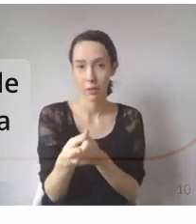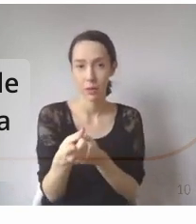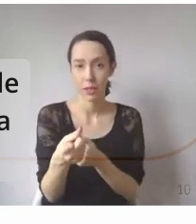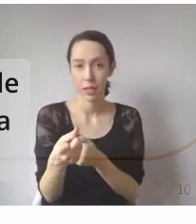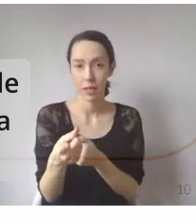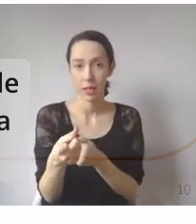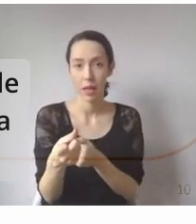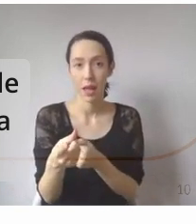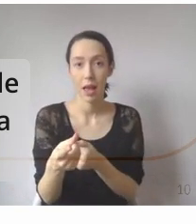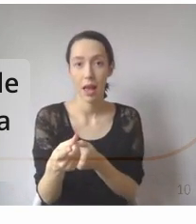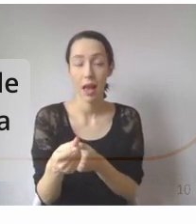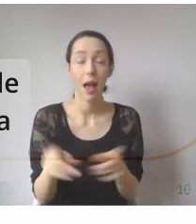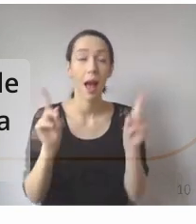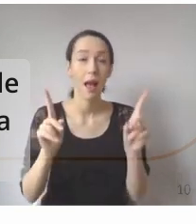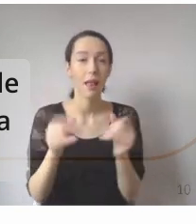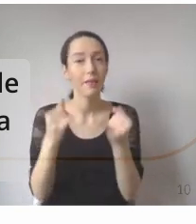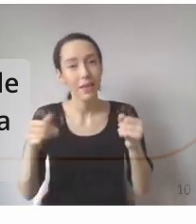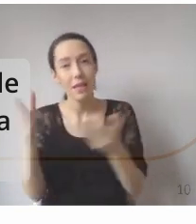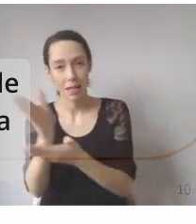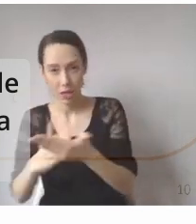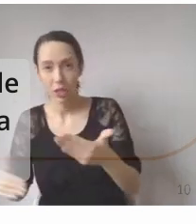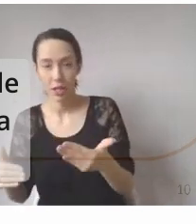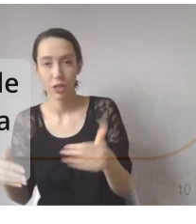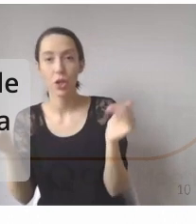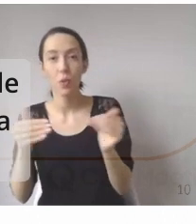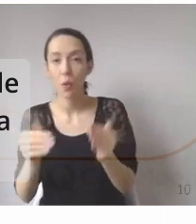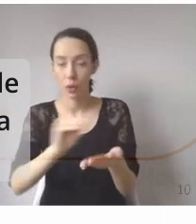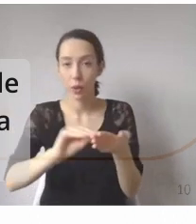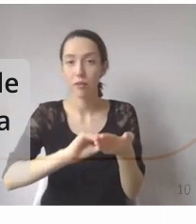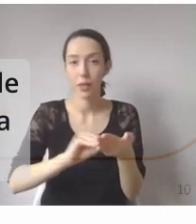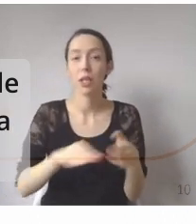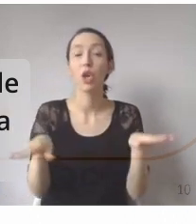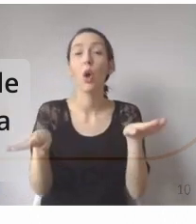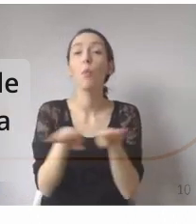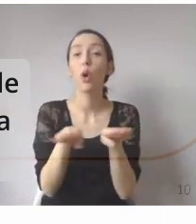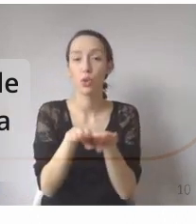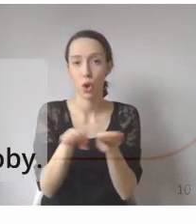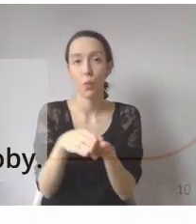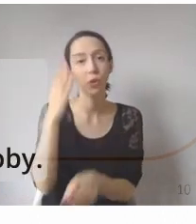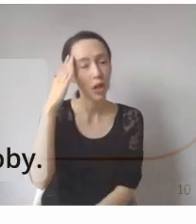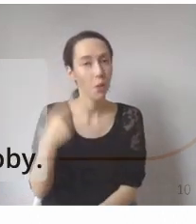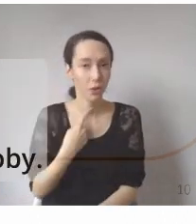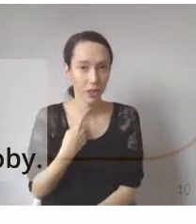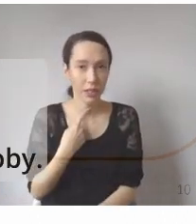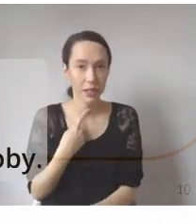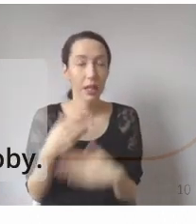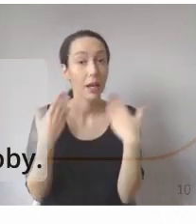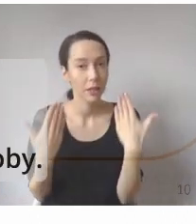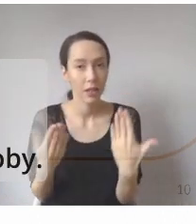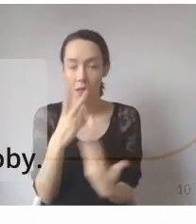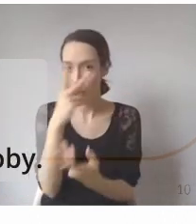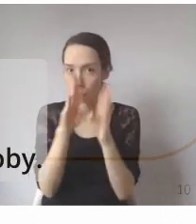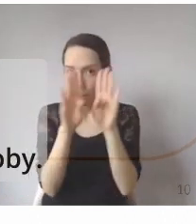prostu w innej części, w tej, gdzie miała możliwość wpisania po prostu poziomu znajomości języka. Dzięki temu, patrząc na taki